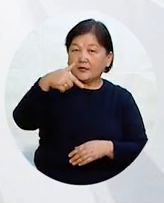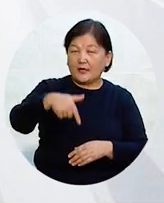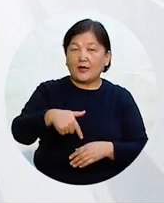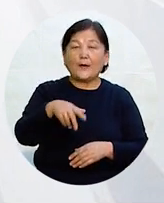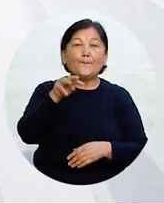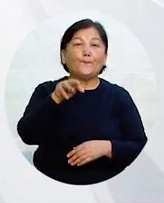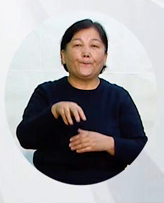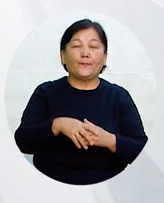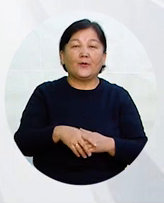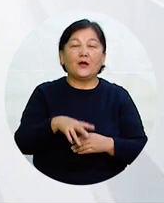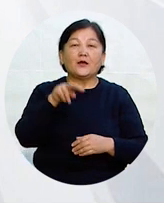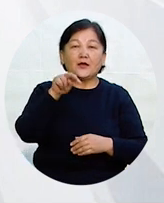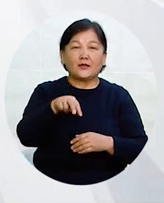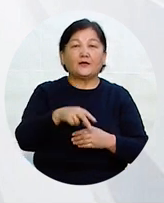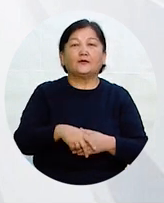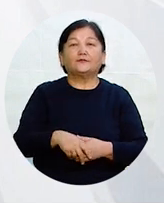М, Л,